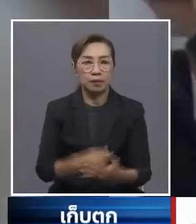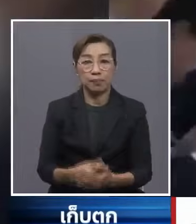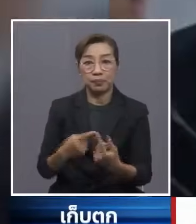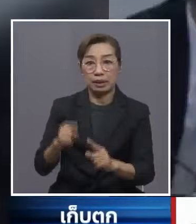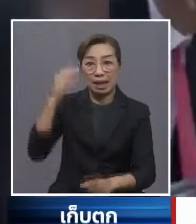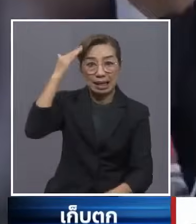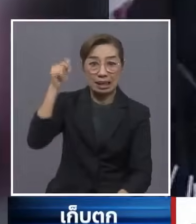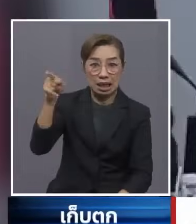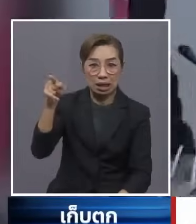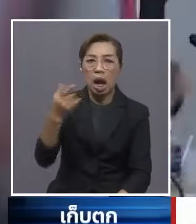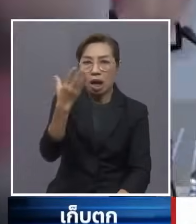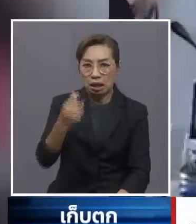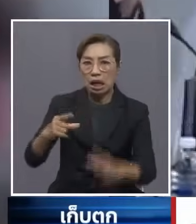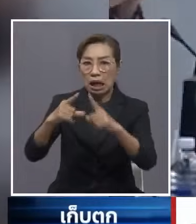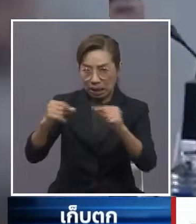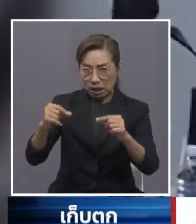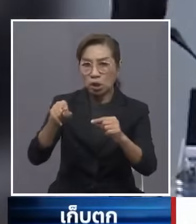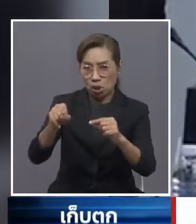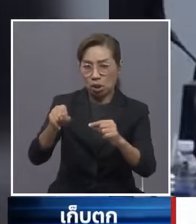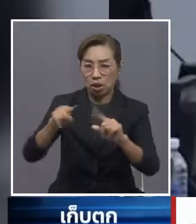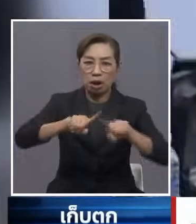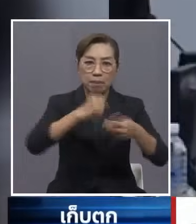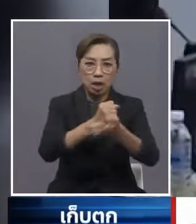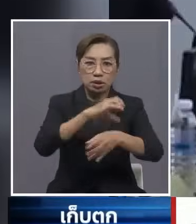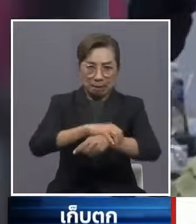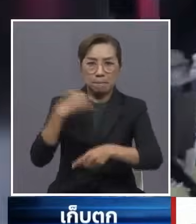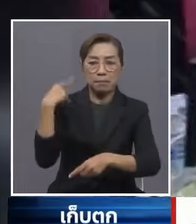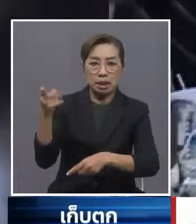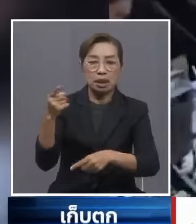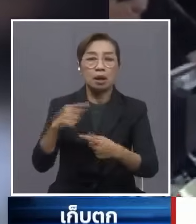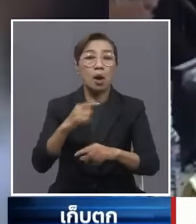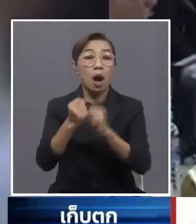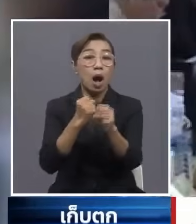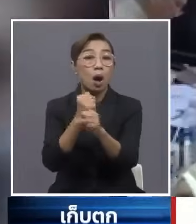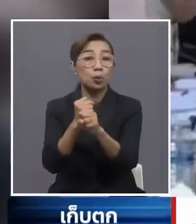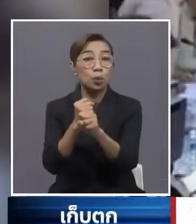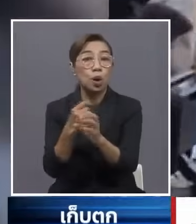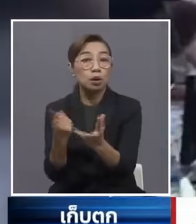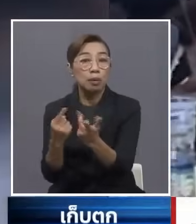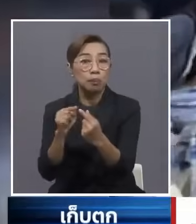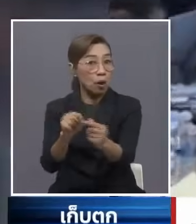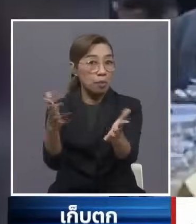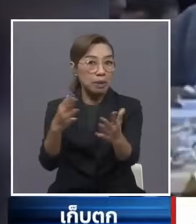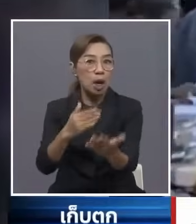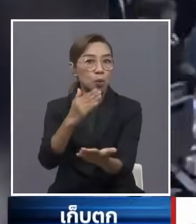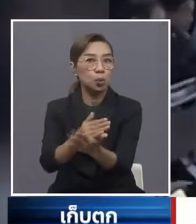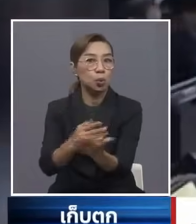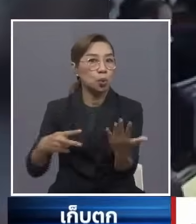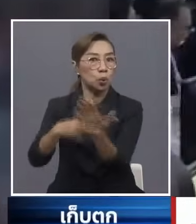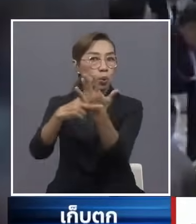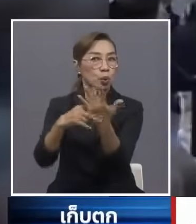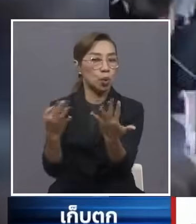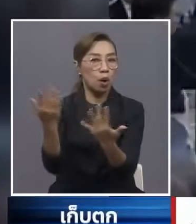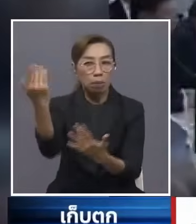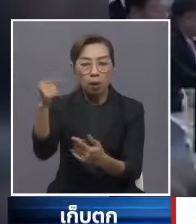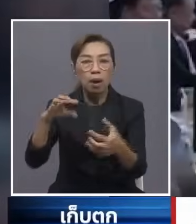ยิ่งลักษณ์ยังมีคดีแล้วก็หมายจับติดตัวเนี่ยหนำซ้ำอายุความก็คือยังไม่ได้นับต่อด้วยเนี่ยเพราะว่าเป็นคดีและก็มูลความผิด